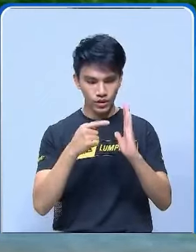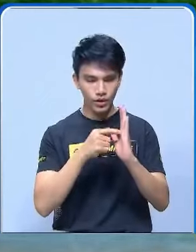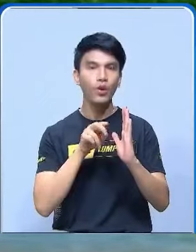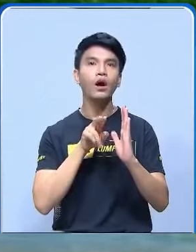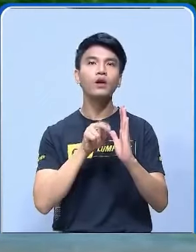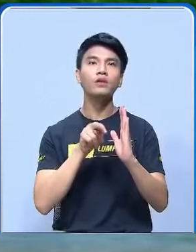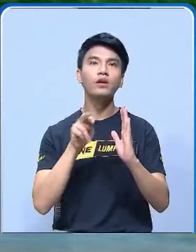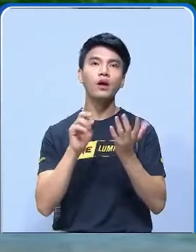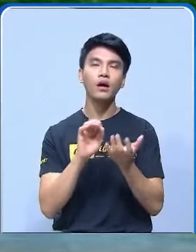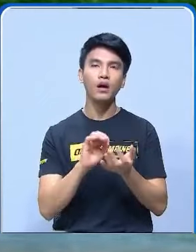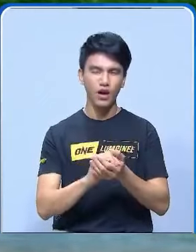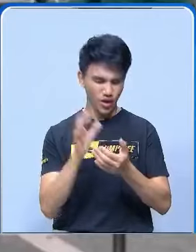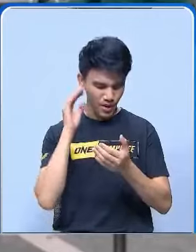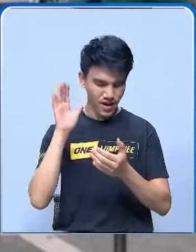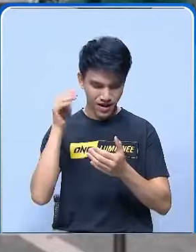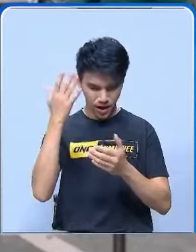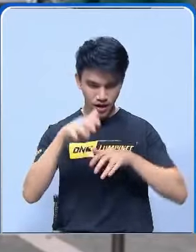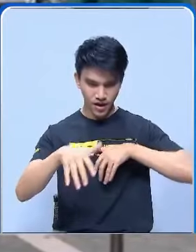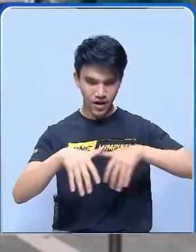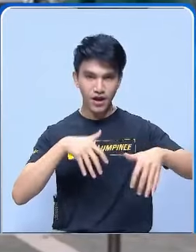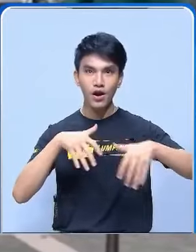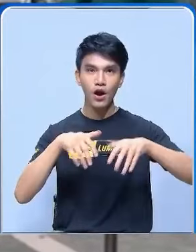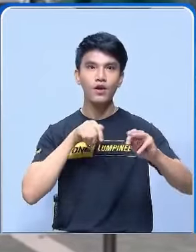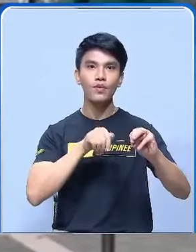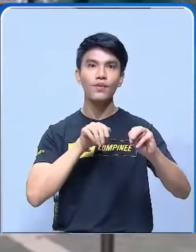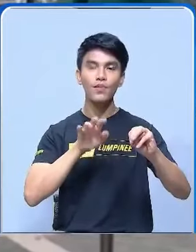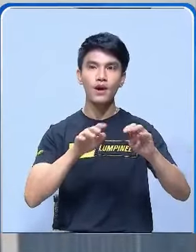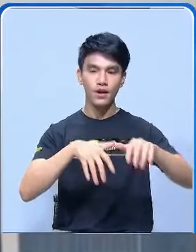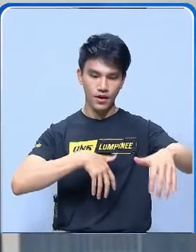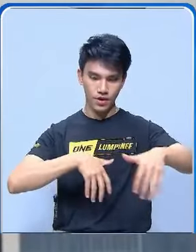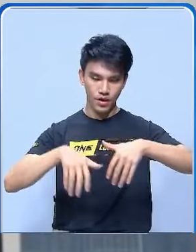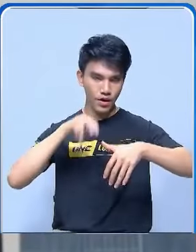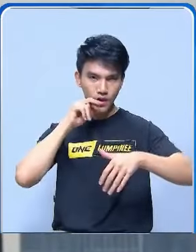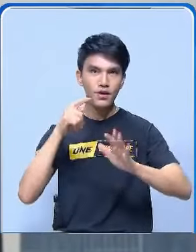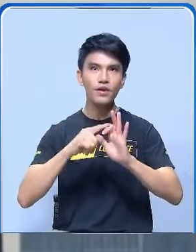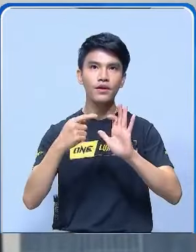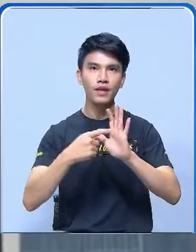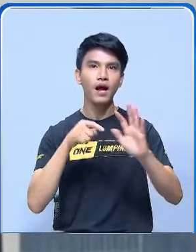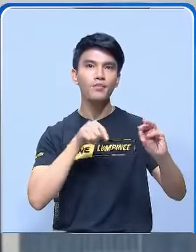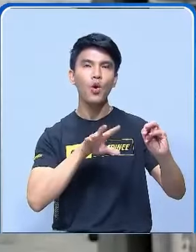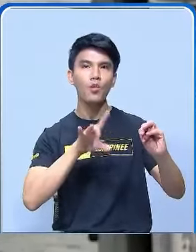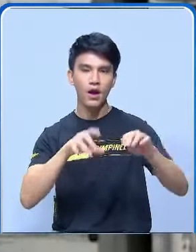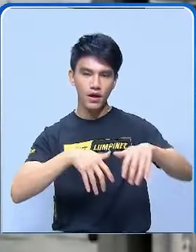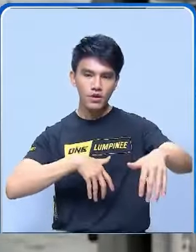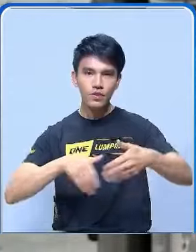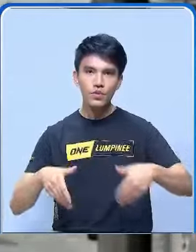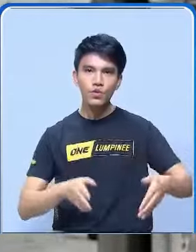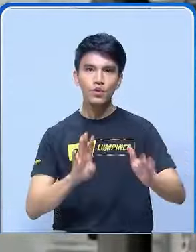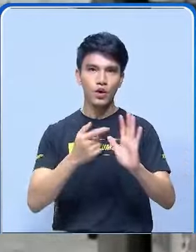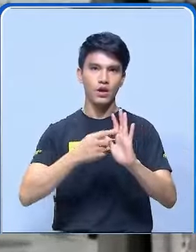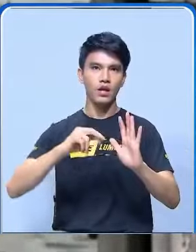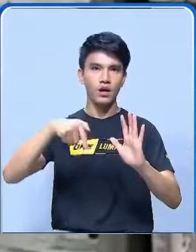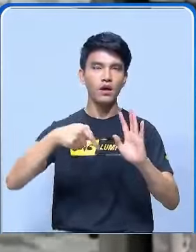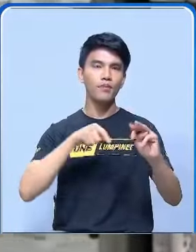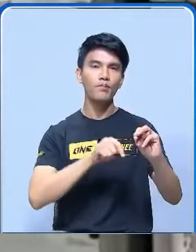ระวังกันบ้างฟังทางนี้นะคะชุมชนวัดค้างคาหมู่ที่4ค่ะชุมชนริมน้ำท่าอิฐหมู่ที่8ชุมชนคลองบางภูหมู่ที่5